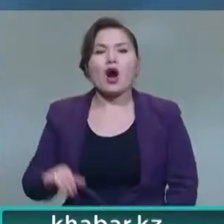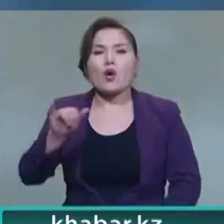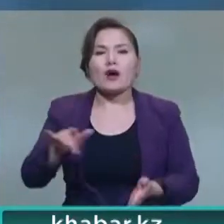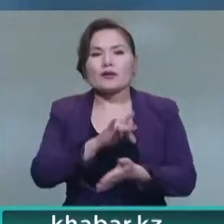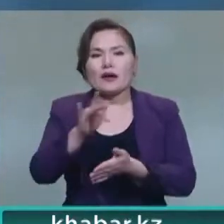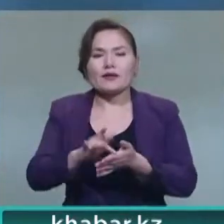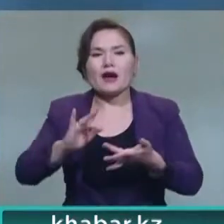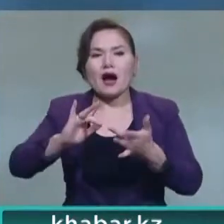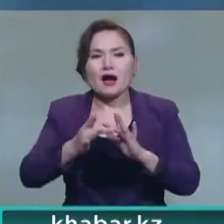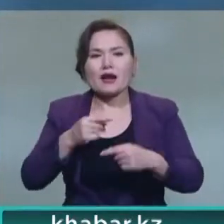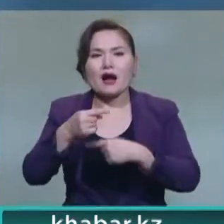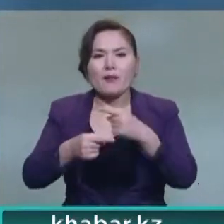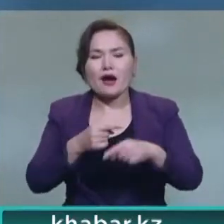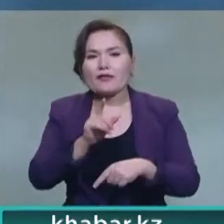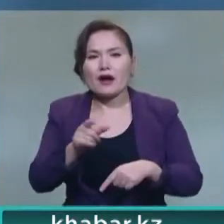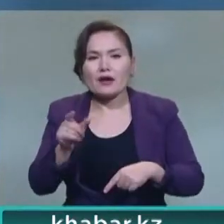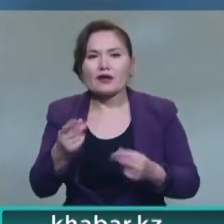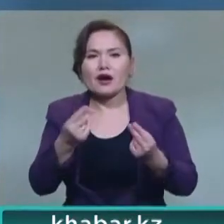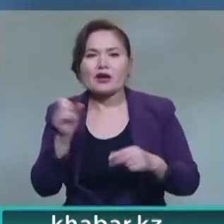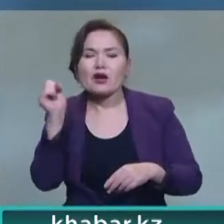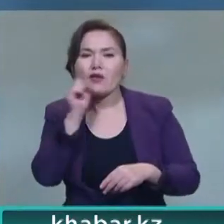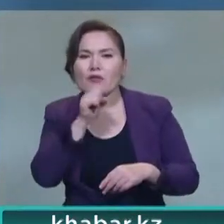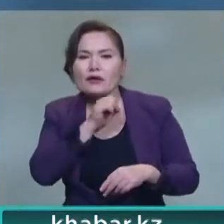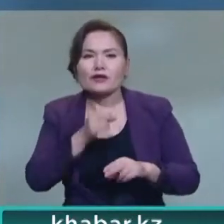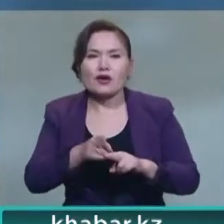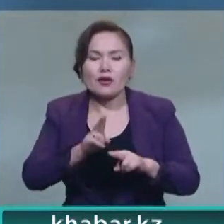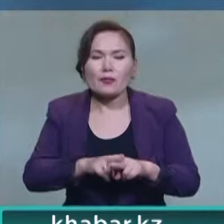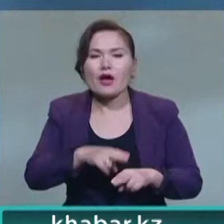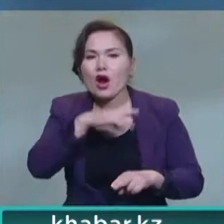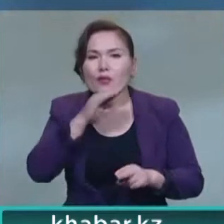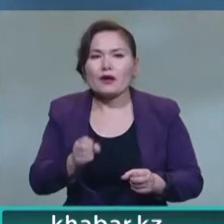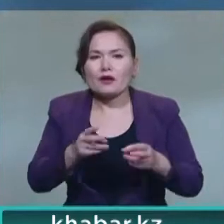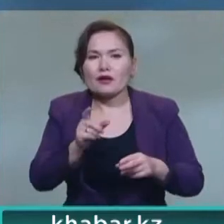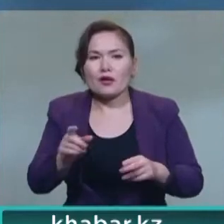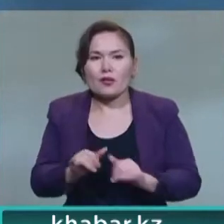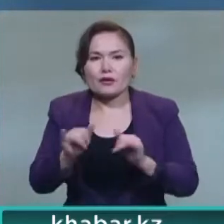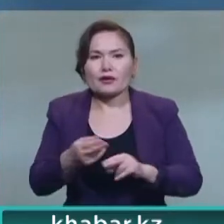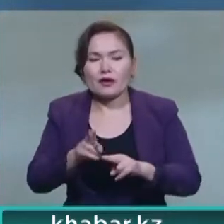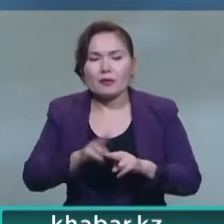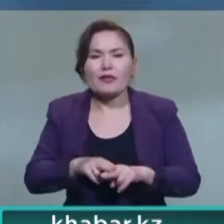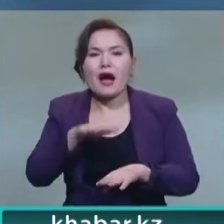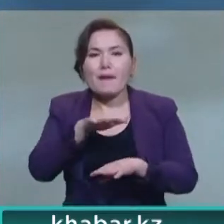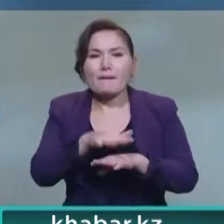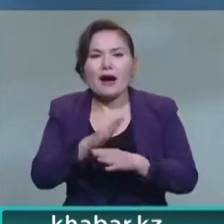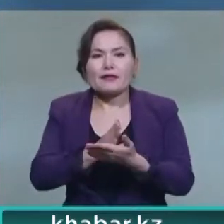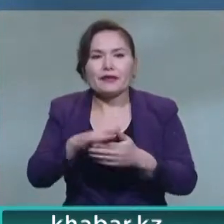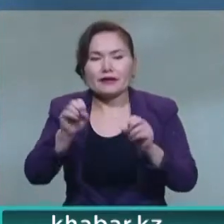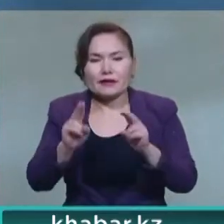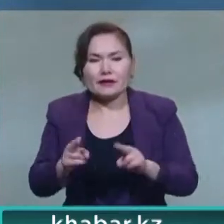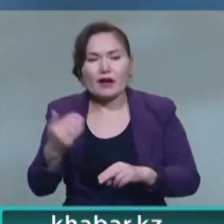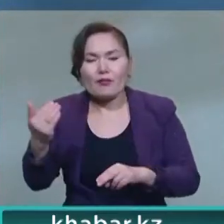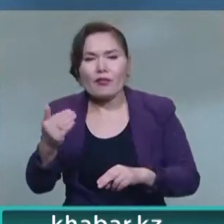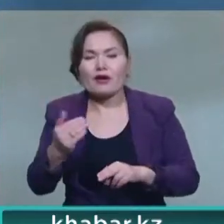Оралдан ғаламтор арқылы тұрғындарды сан соқтырып, оңай олжа табатын алаяқтар көбейіп кетті. Олар банк қызметкерлерінің атын